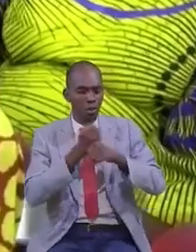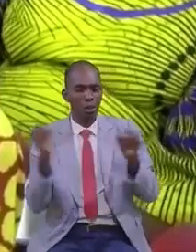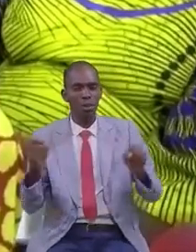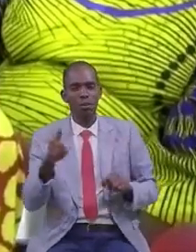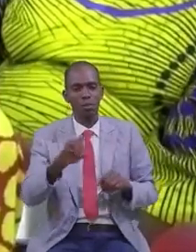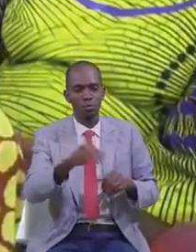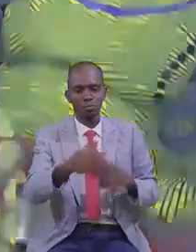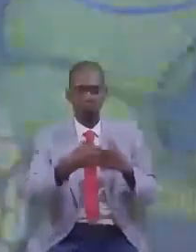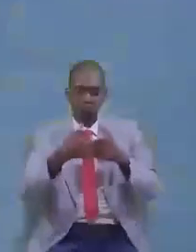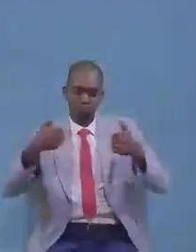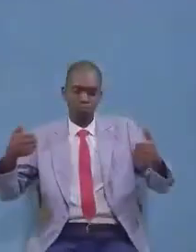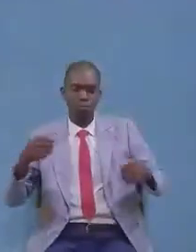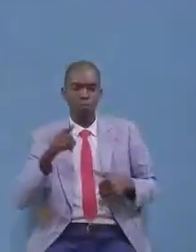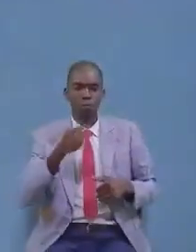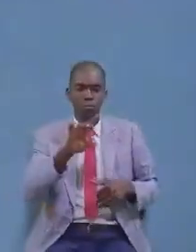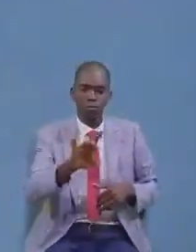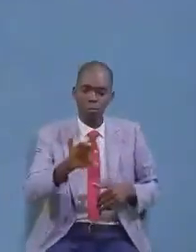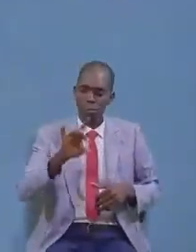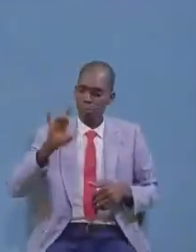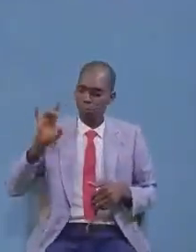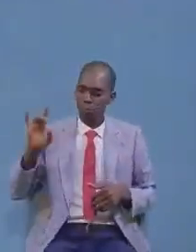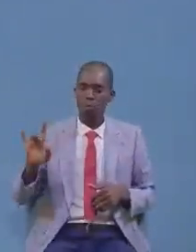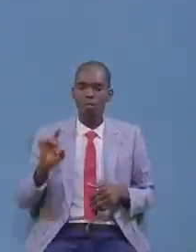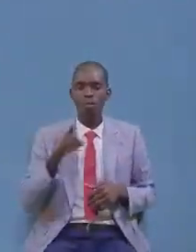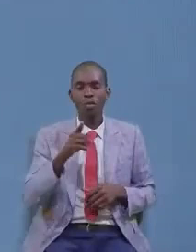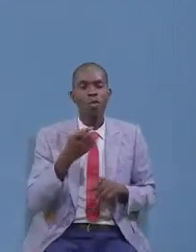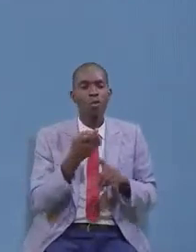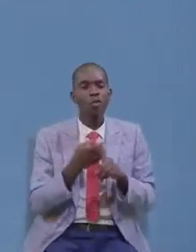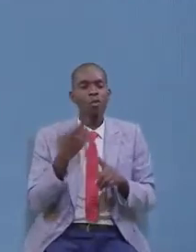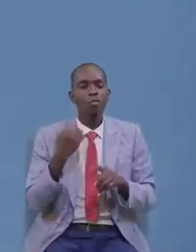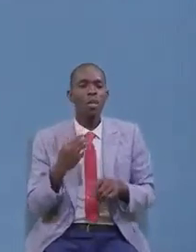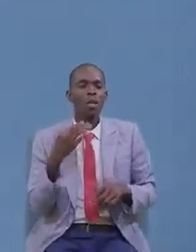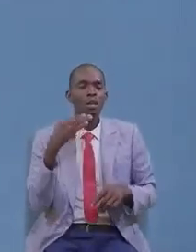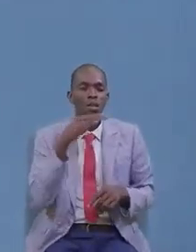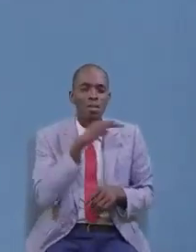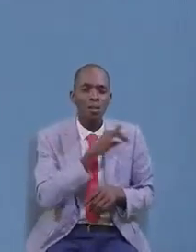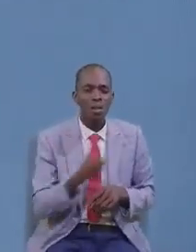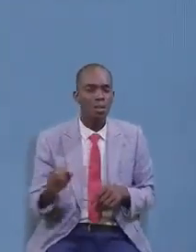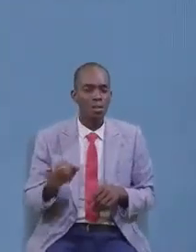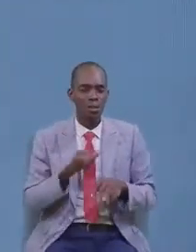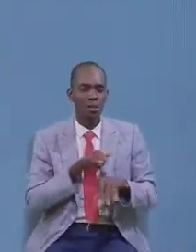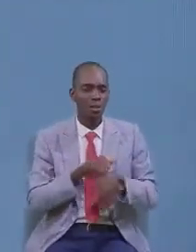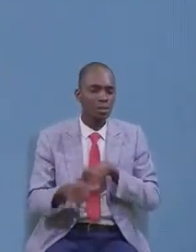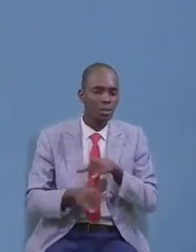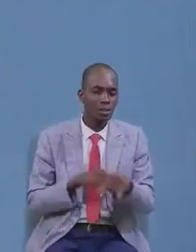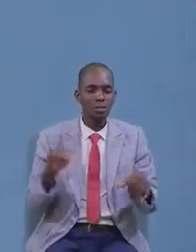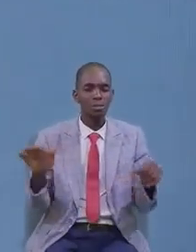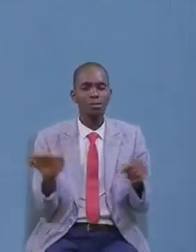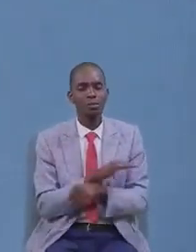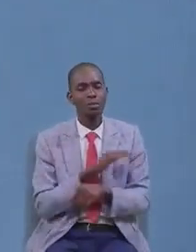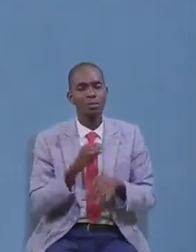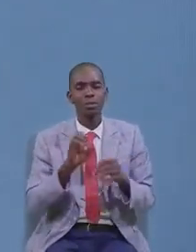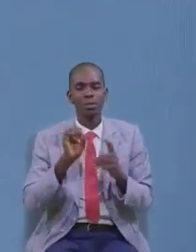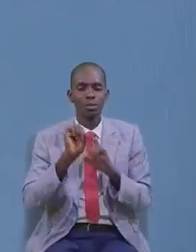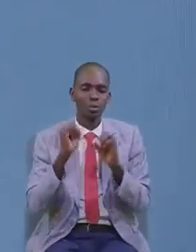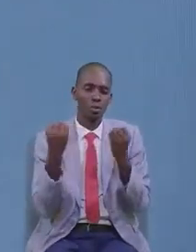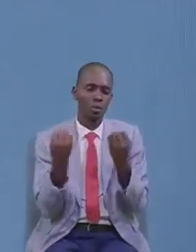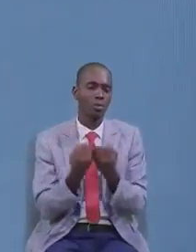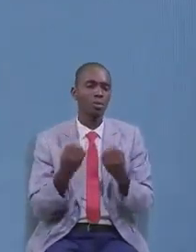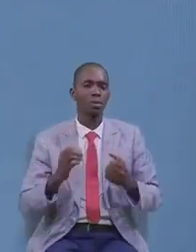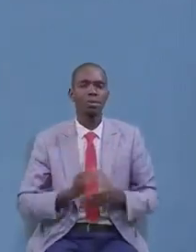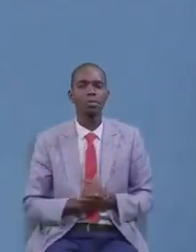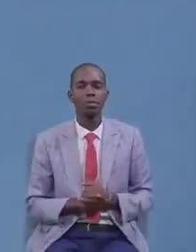లాగి వేస్తాడేమో అని. He separates you from the lying, deceptive society. ఆ విధంగా